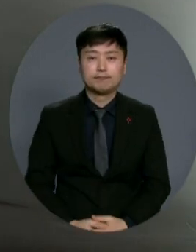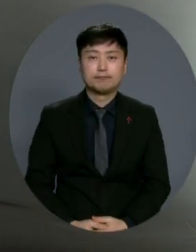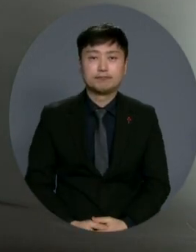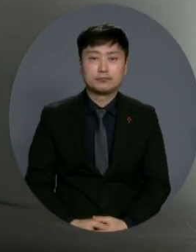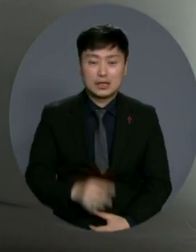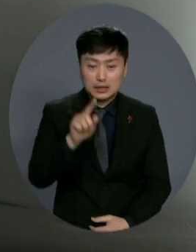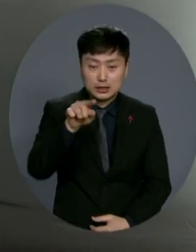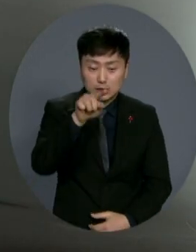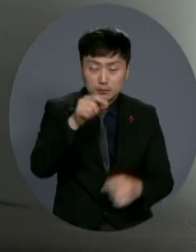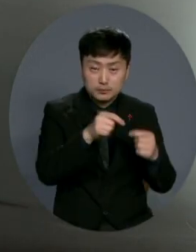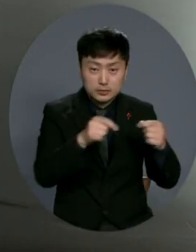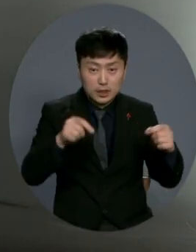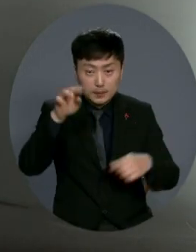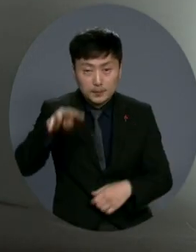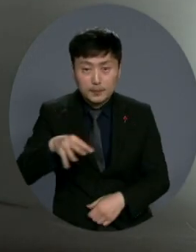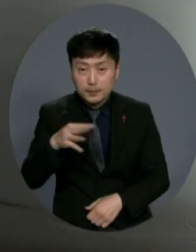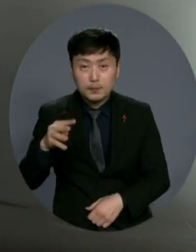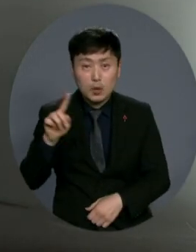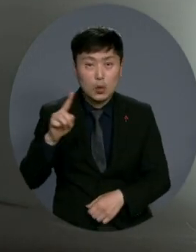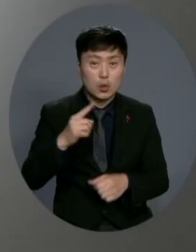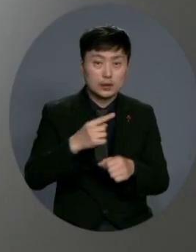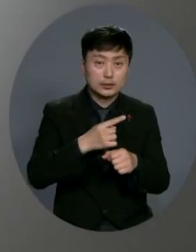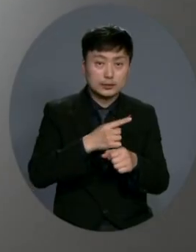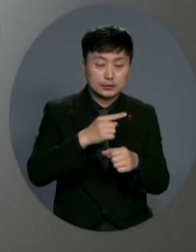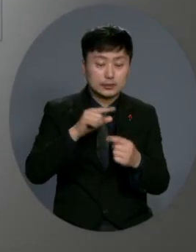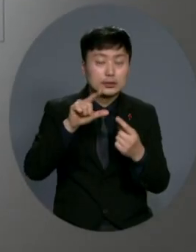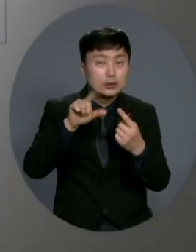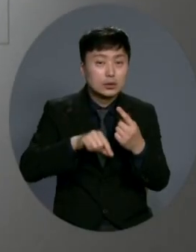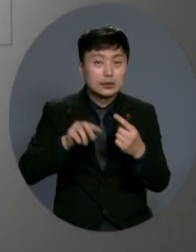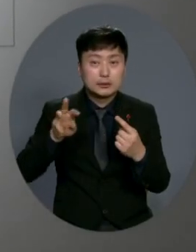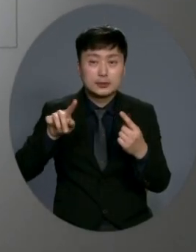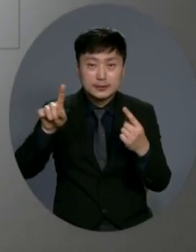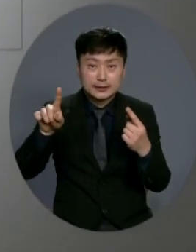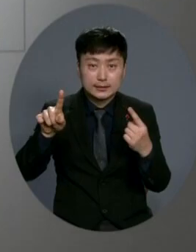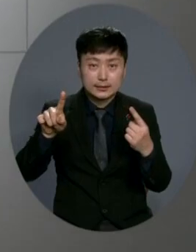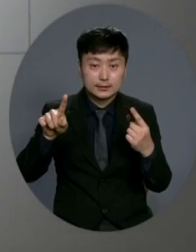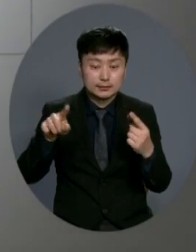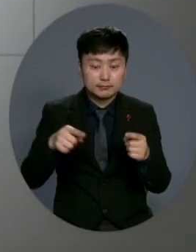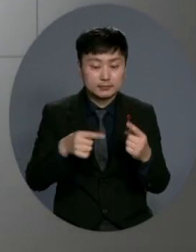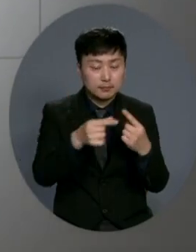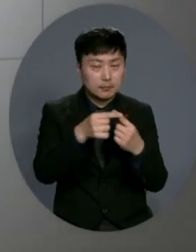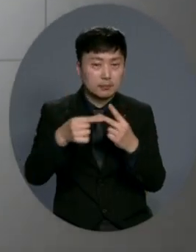점, 선, 면 사이 기획전은 오는 31일까지 수성 아트피아 1, 2